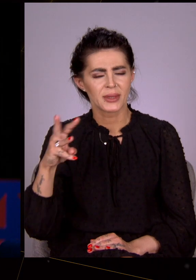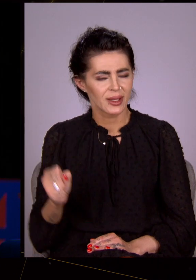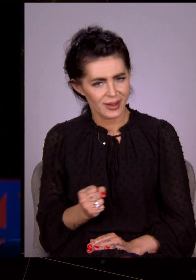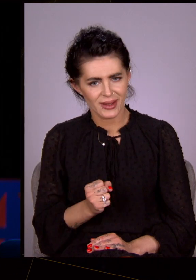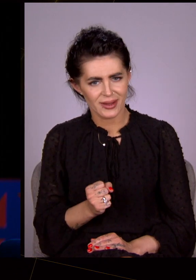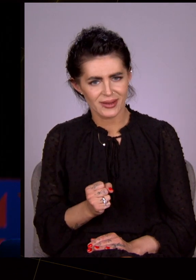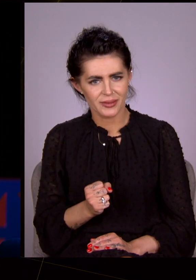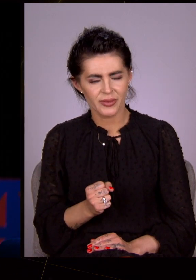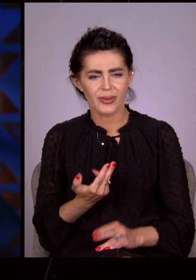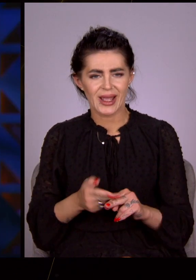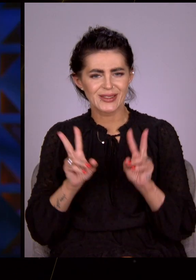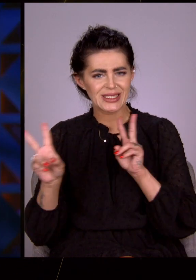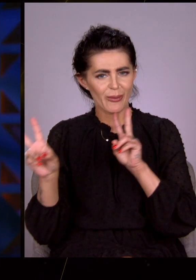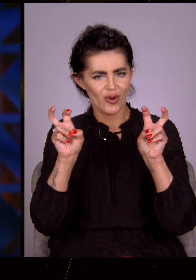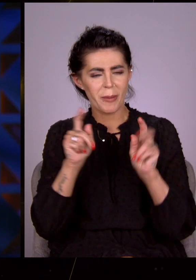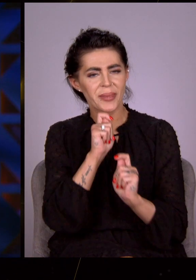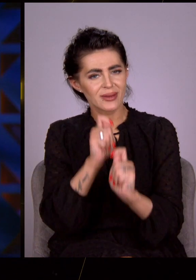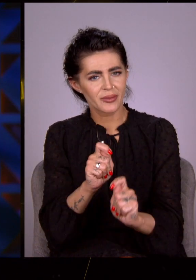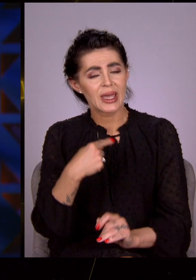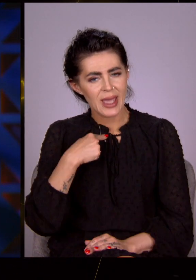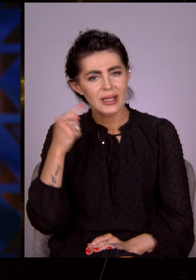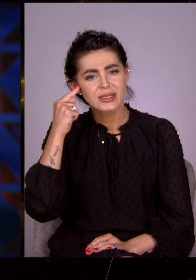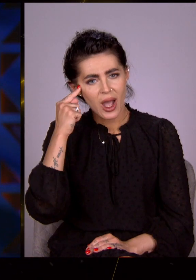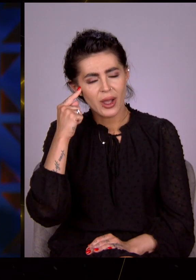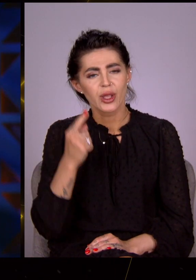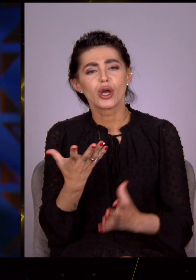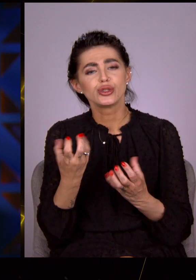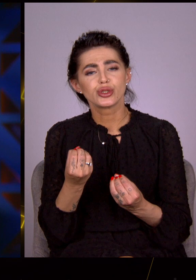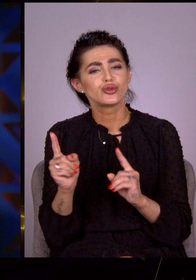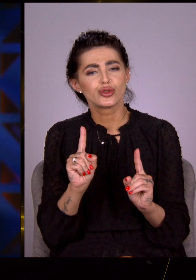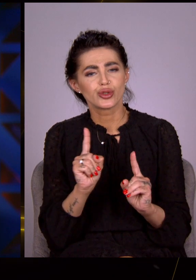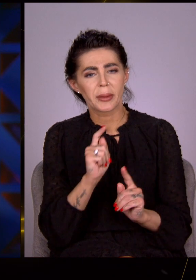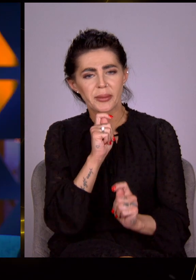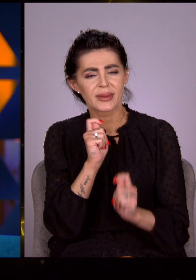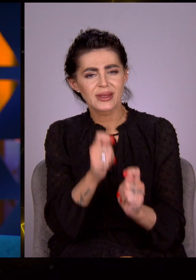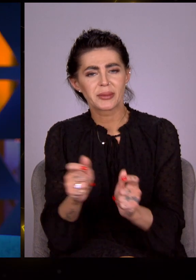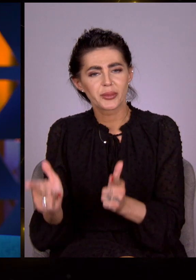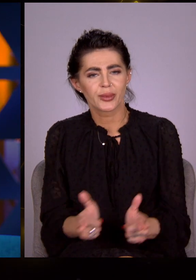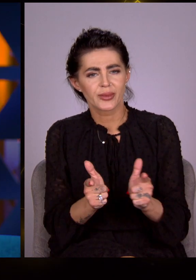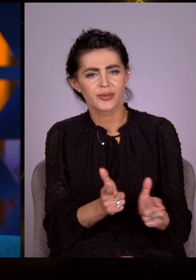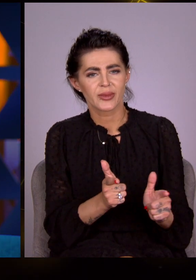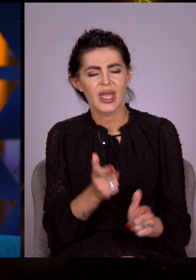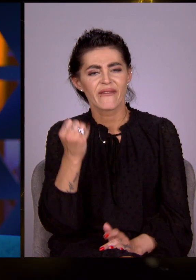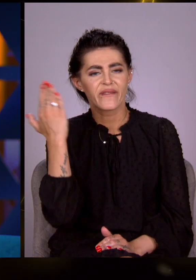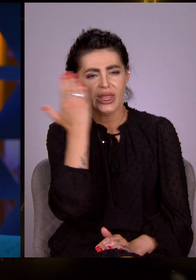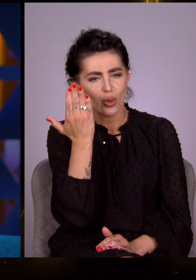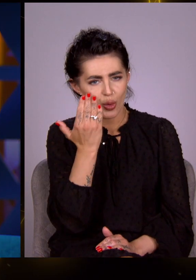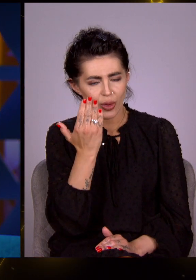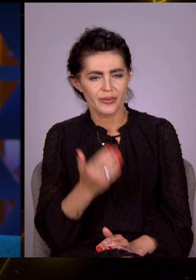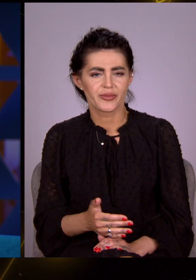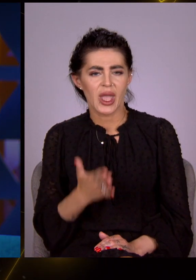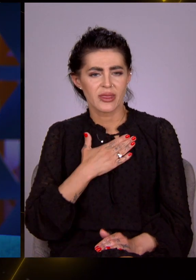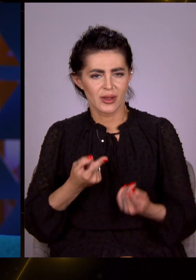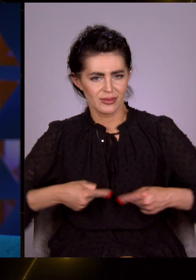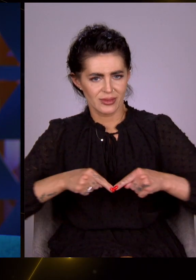цього символічного подарунку, я знаю, що ще щось ви підготували. Ми підготували відео нашим